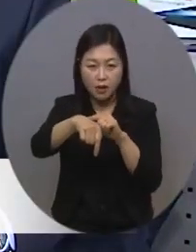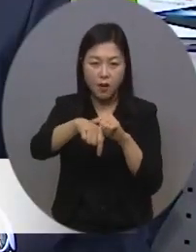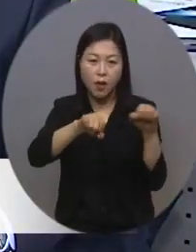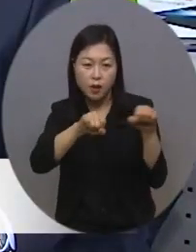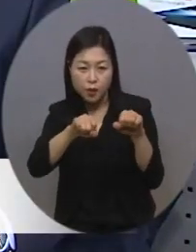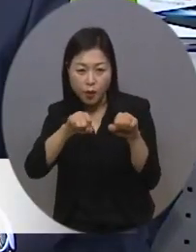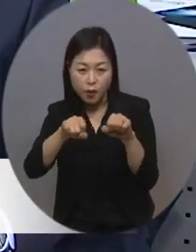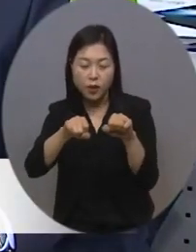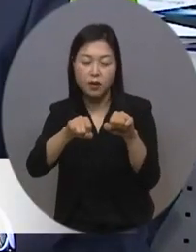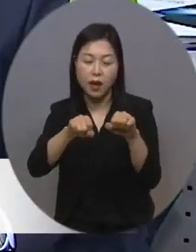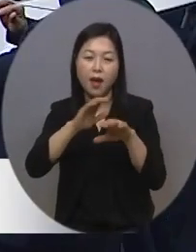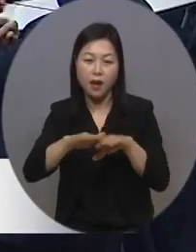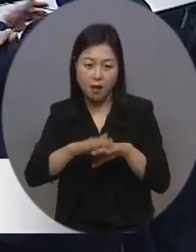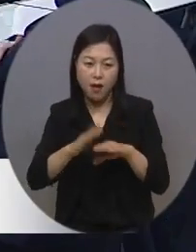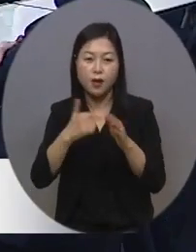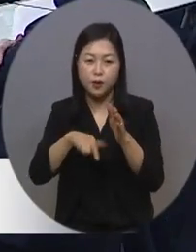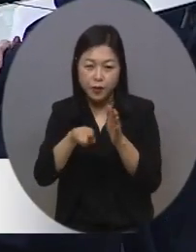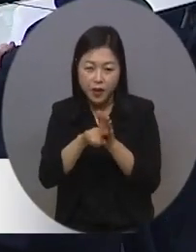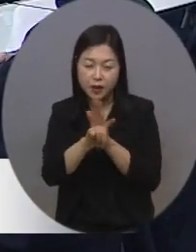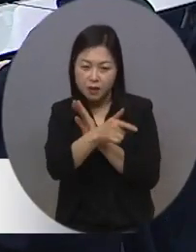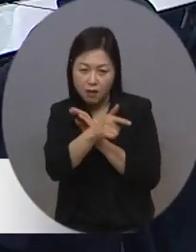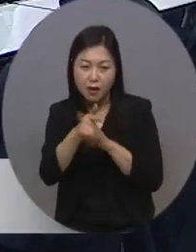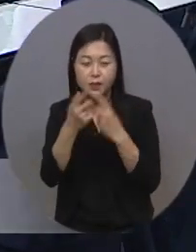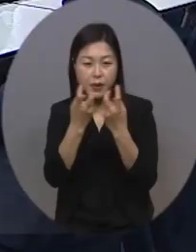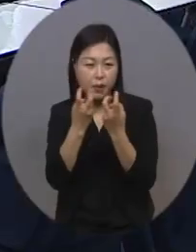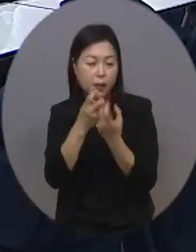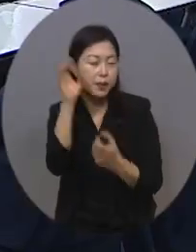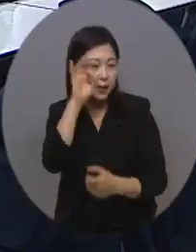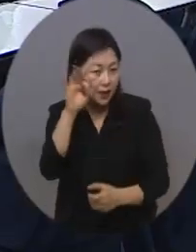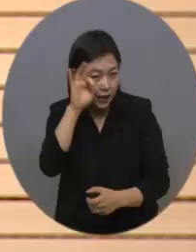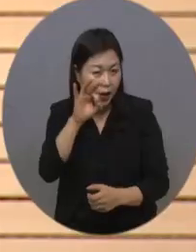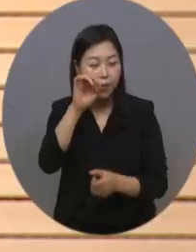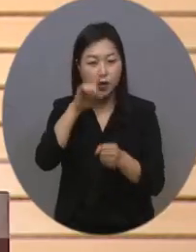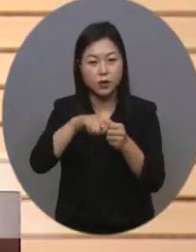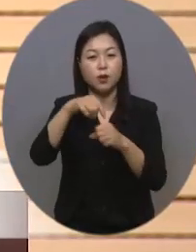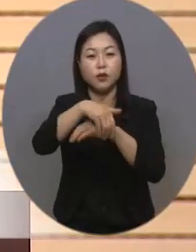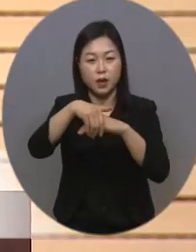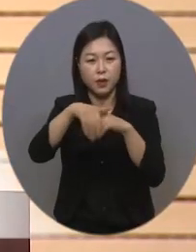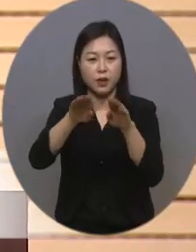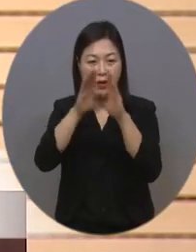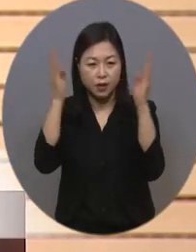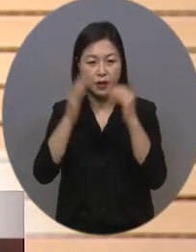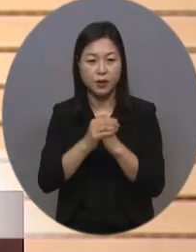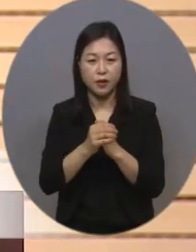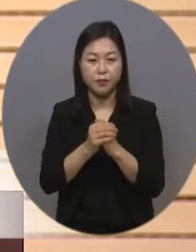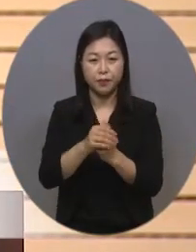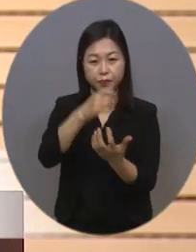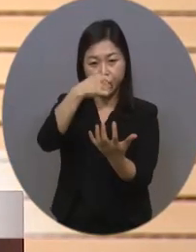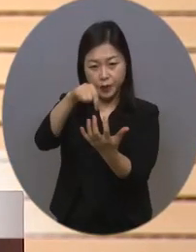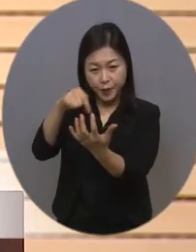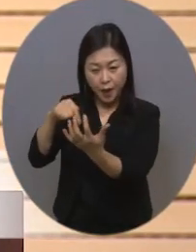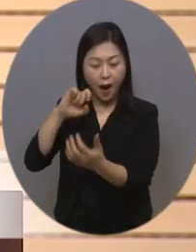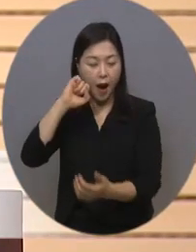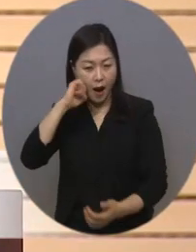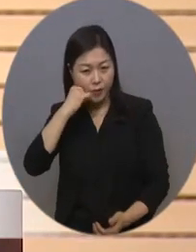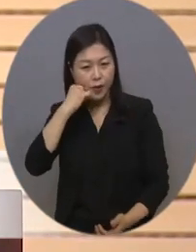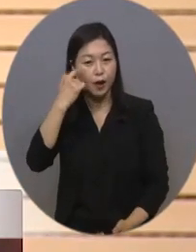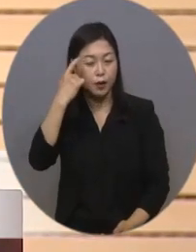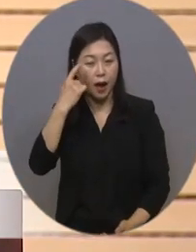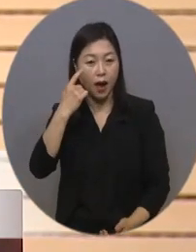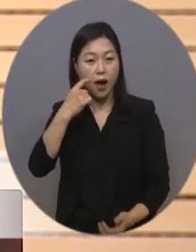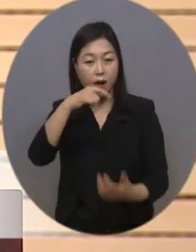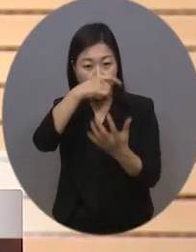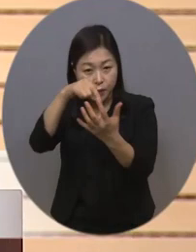복잡한 문제 해결을 위한 대응 방안을 찾고자 기획됐습니다. 교육 과정을 통해서 아름다운 추억을